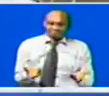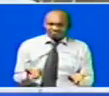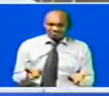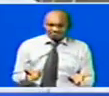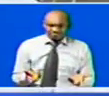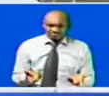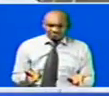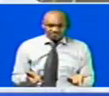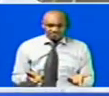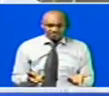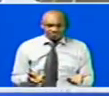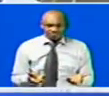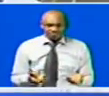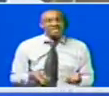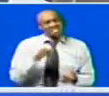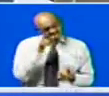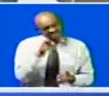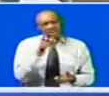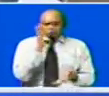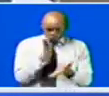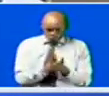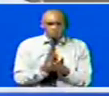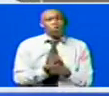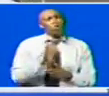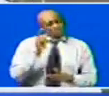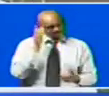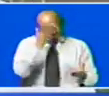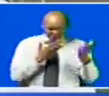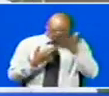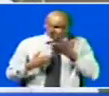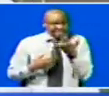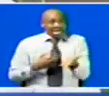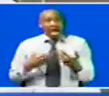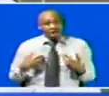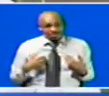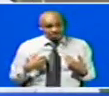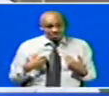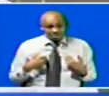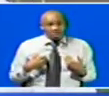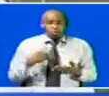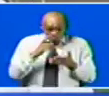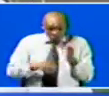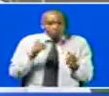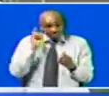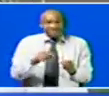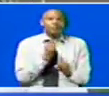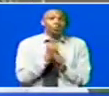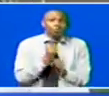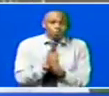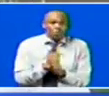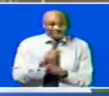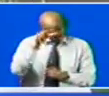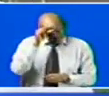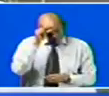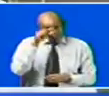real contact that we have, first hand we have with what is supposed to be a government